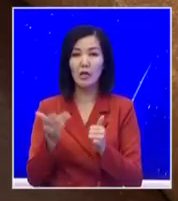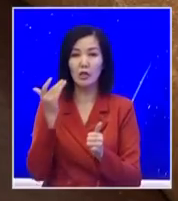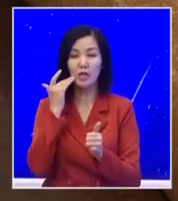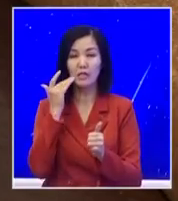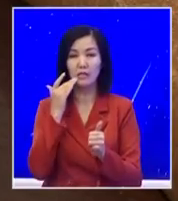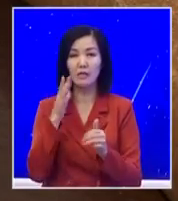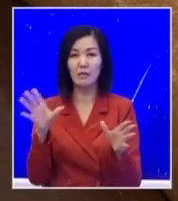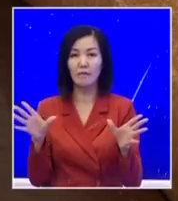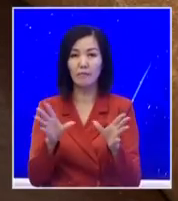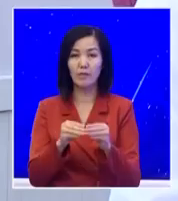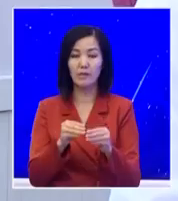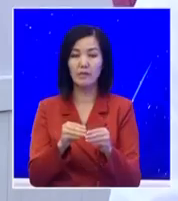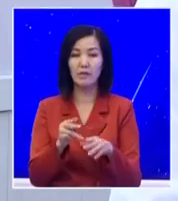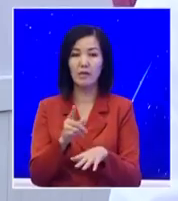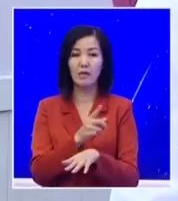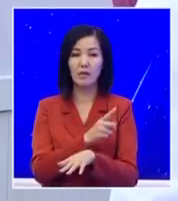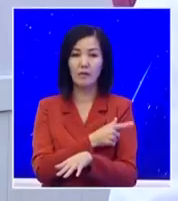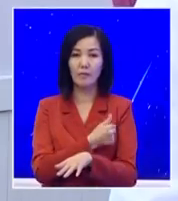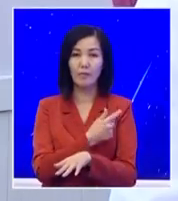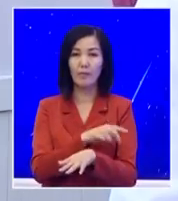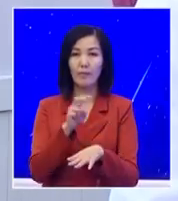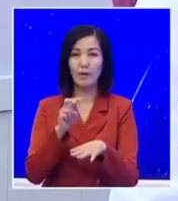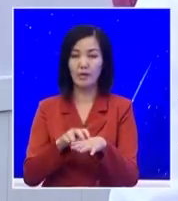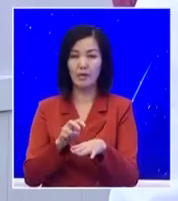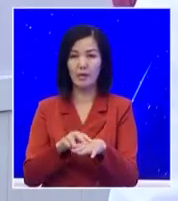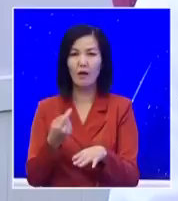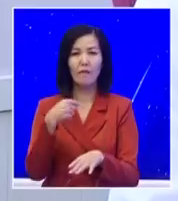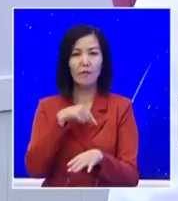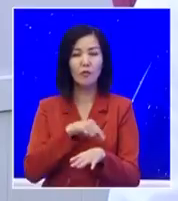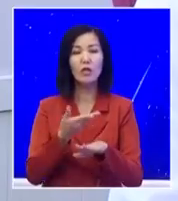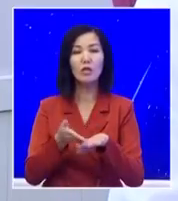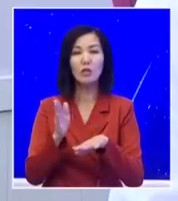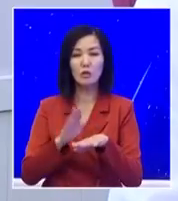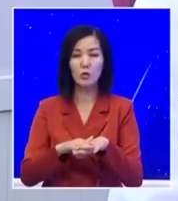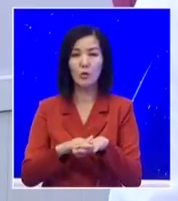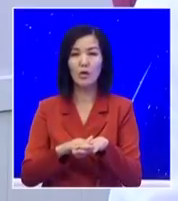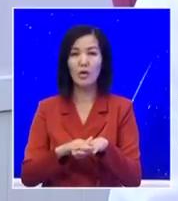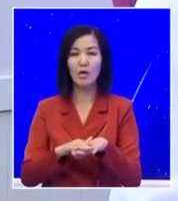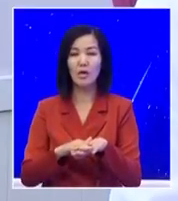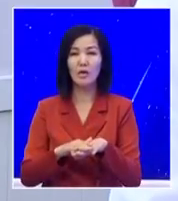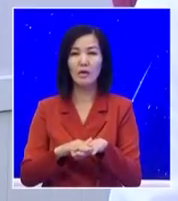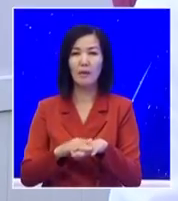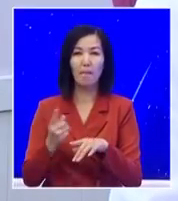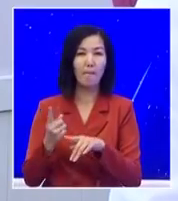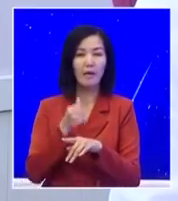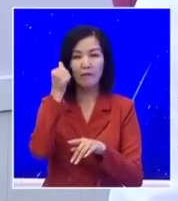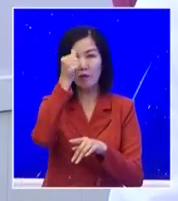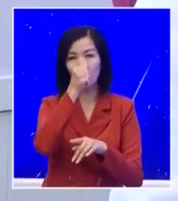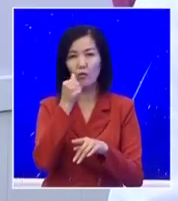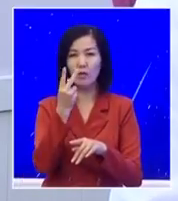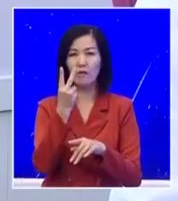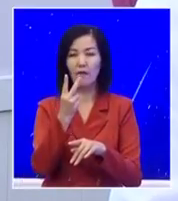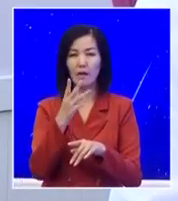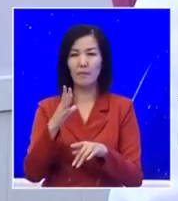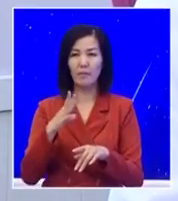сопровождает каждого медика. Морально действительно тяжело, особенно когда я пришел в онкологию, первый год-два, наверное,